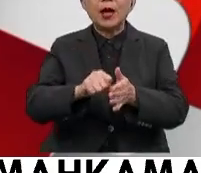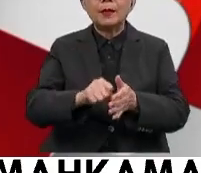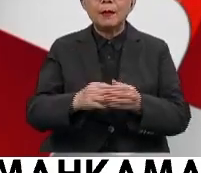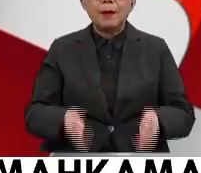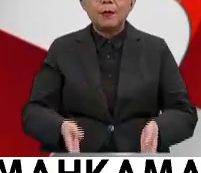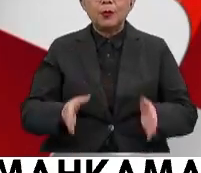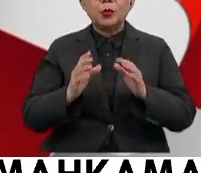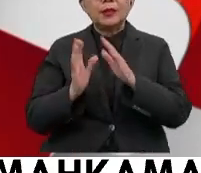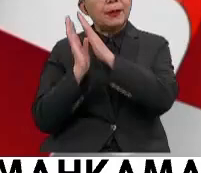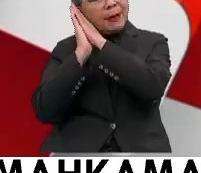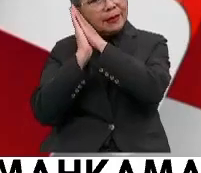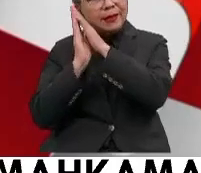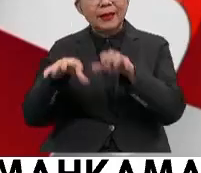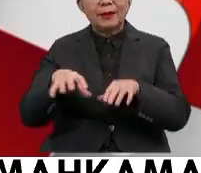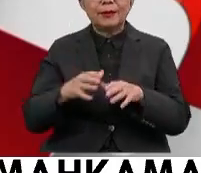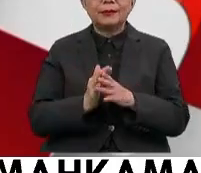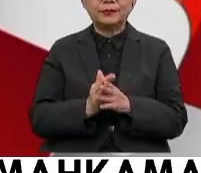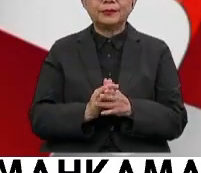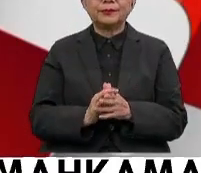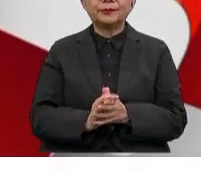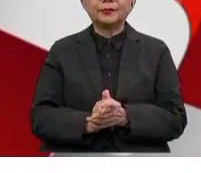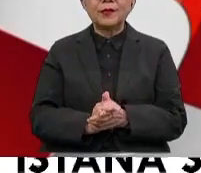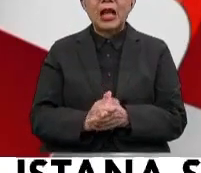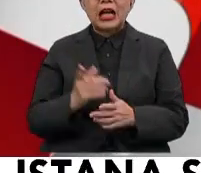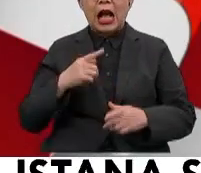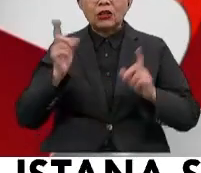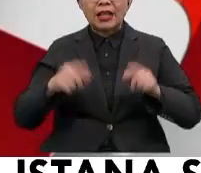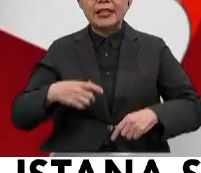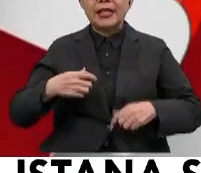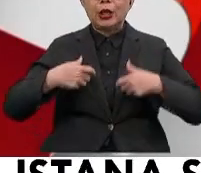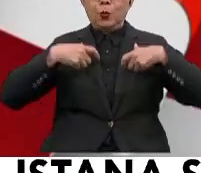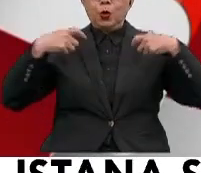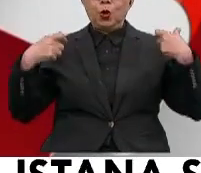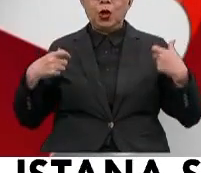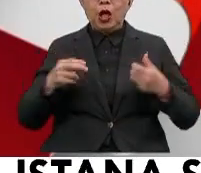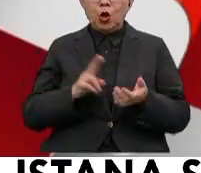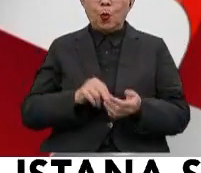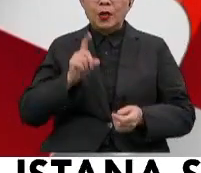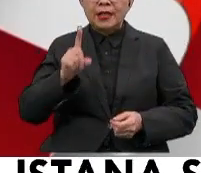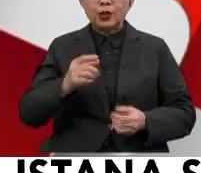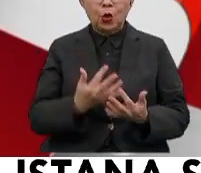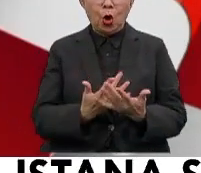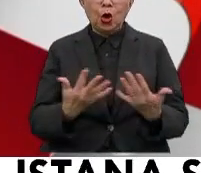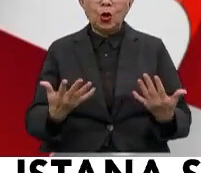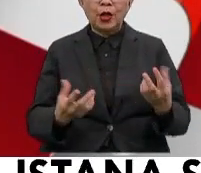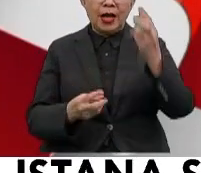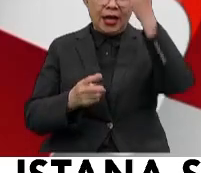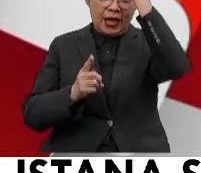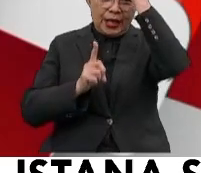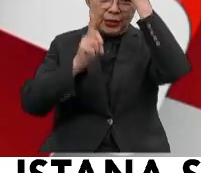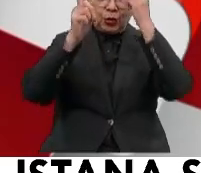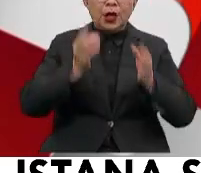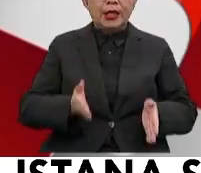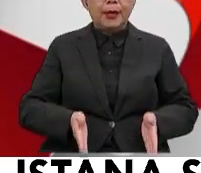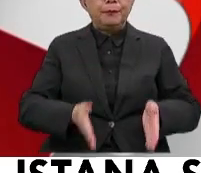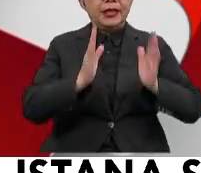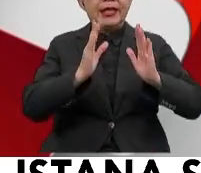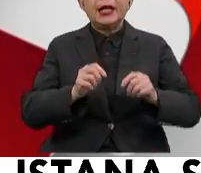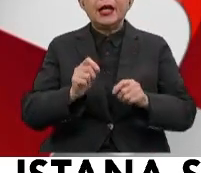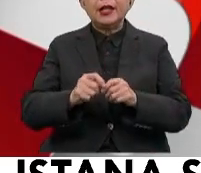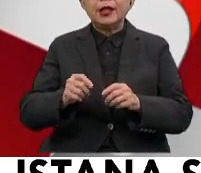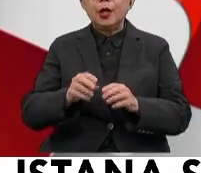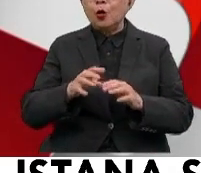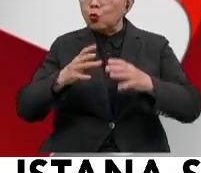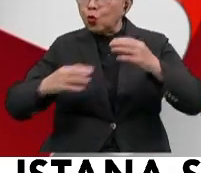pembangunan asrama. Kalau saya jadi gubernur, saya prioritaskan masyarakat Kaltara dibangunkan, baik di